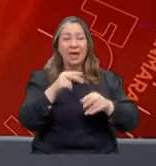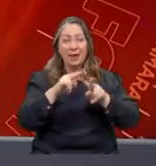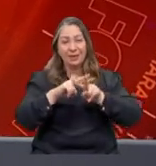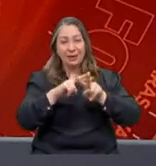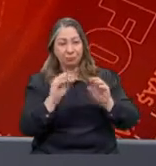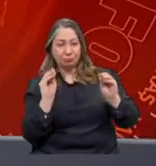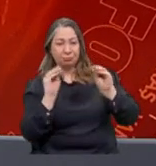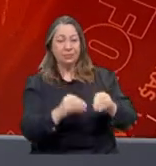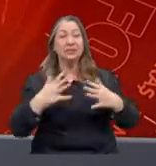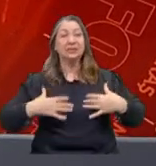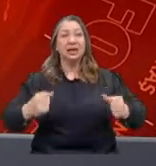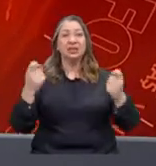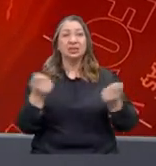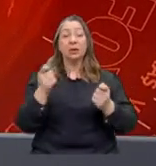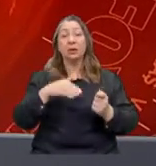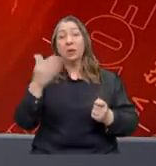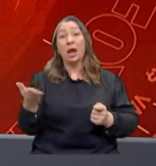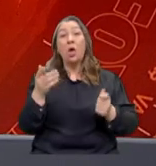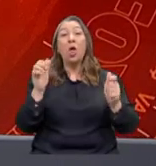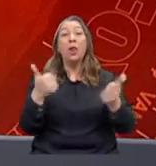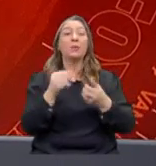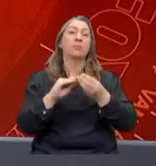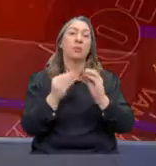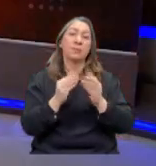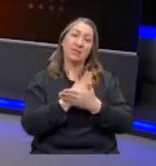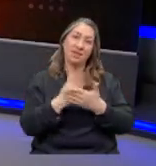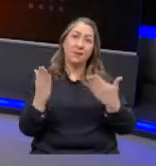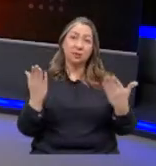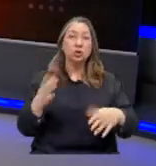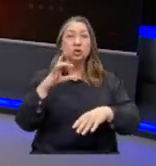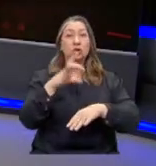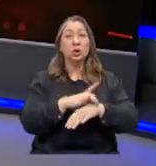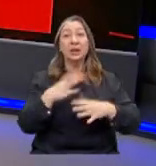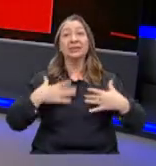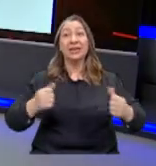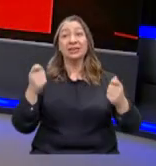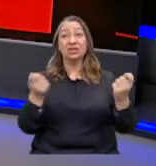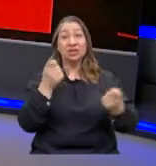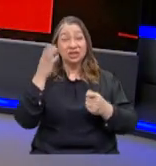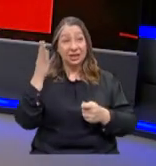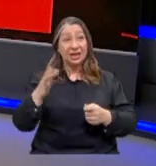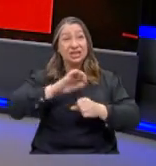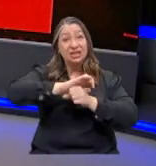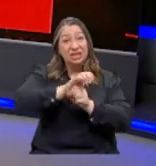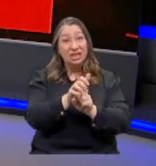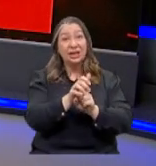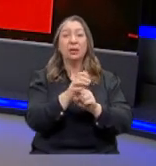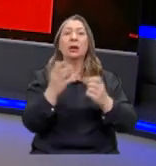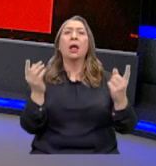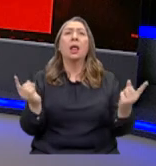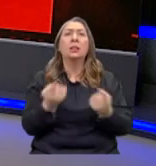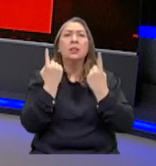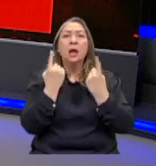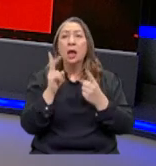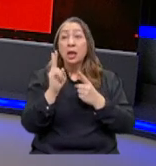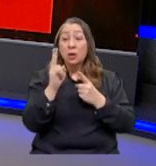etiketleyerek ve sağlık çalışanlarının bir diğer önemli sorunuyla devam edeceğiz. Doktora ve sağlık çalışanlarına şiddet önü alınamıyor.